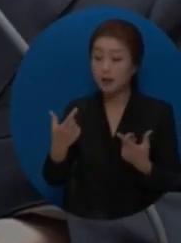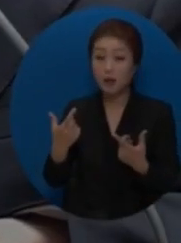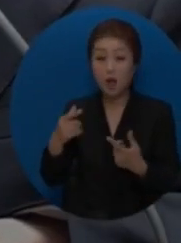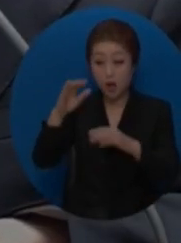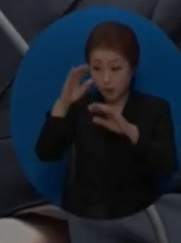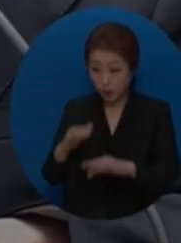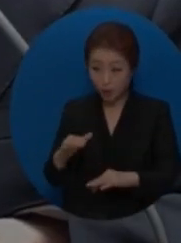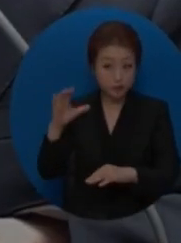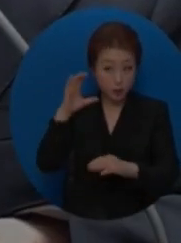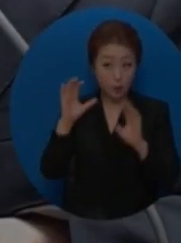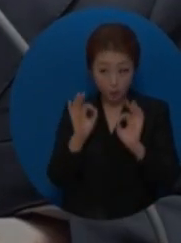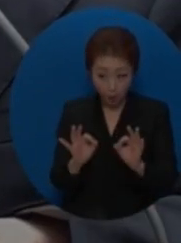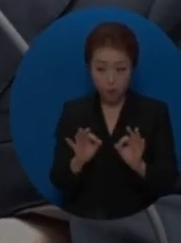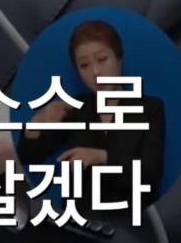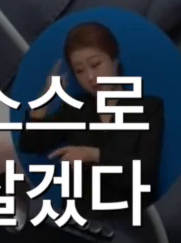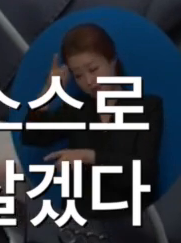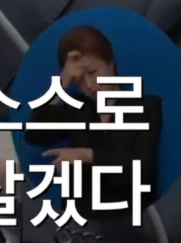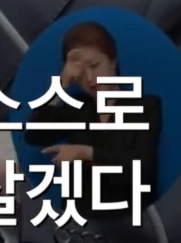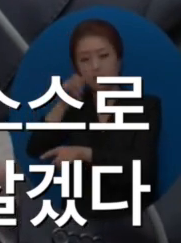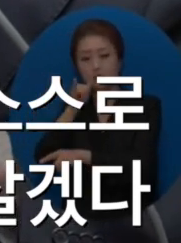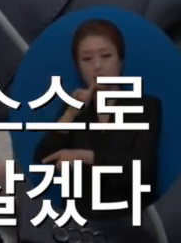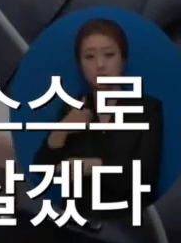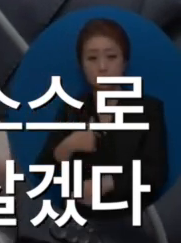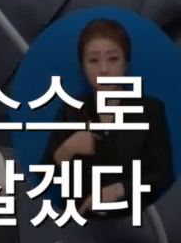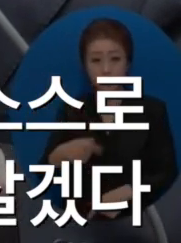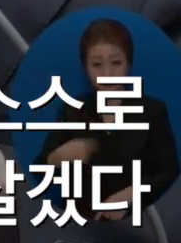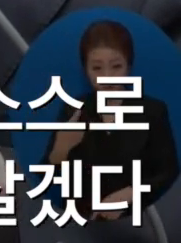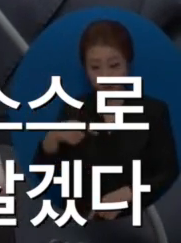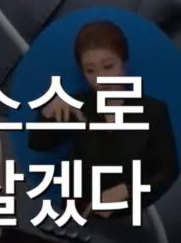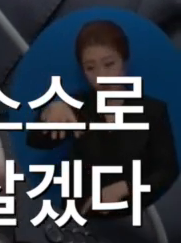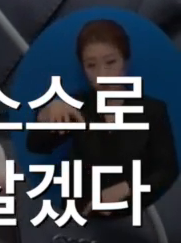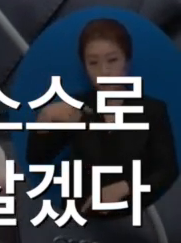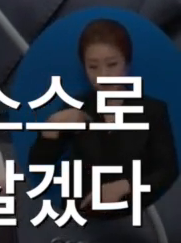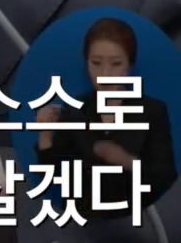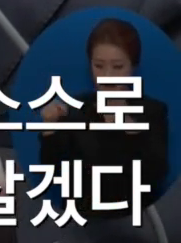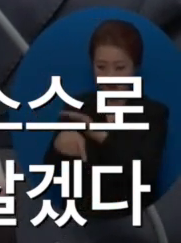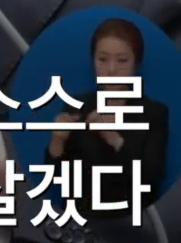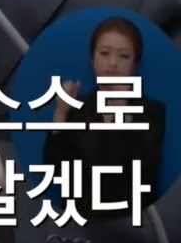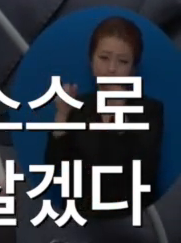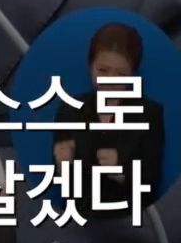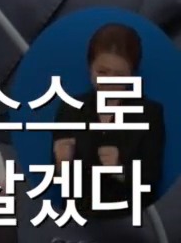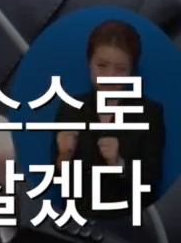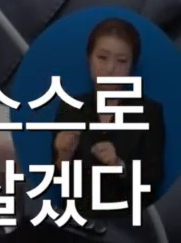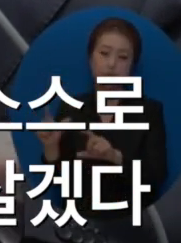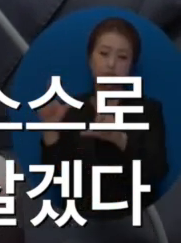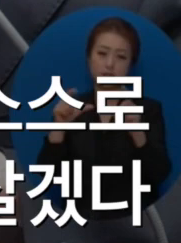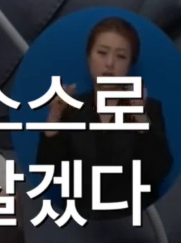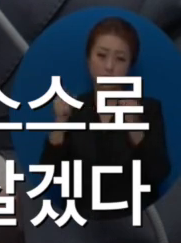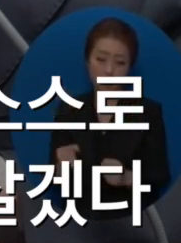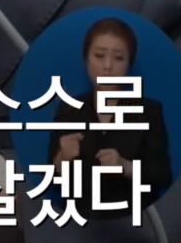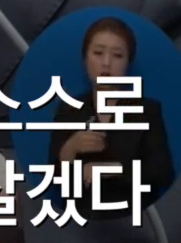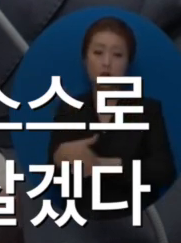저희들이 검토를 한번 해보도록 하겠습니다. 저는 마을 저 스스로 그 지역에 들어가서 그 마을에 집을 구입해서 더가